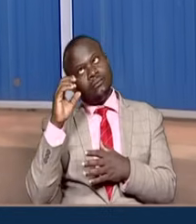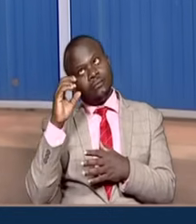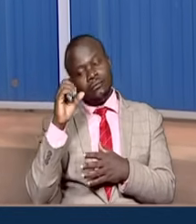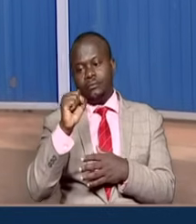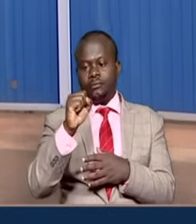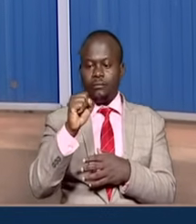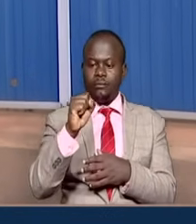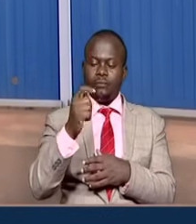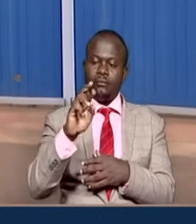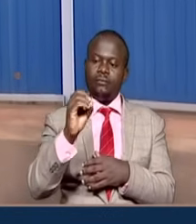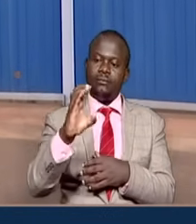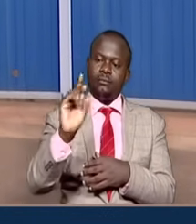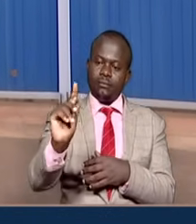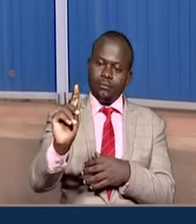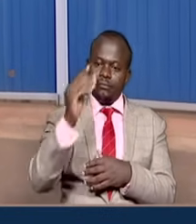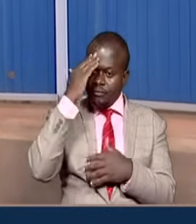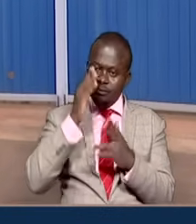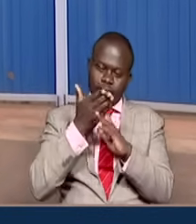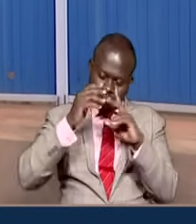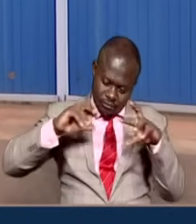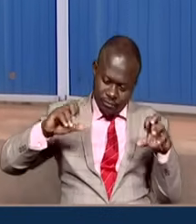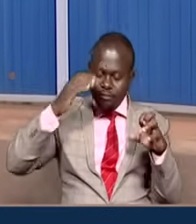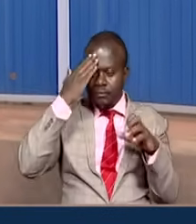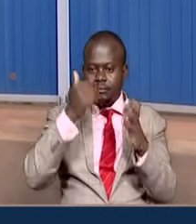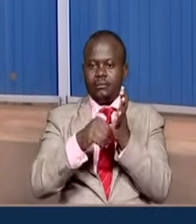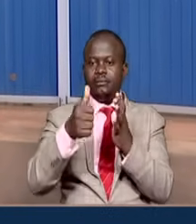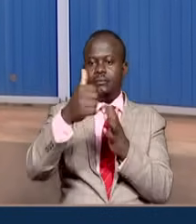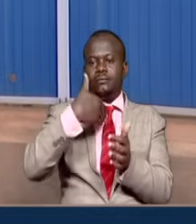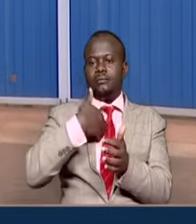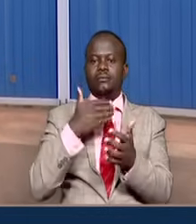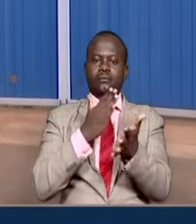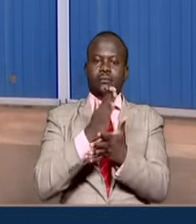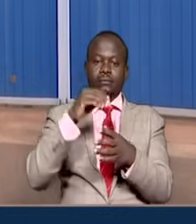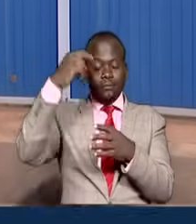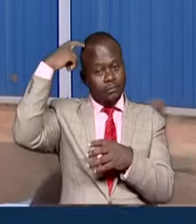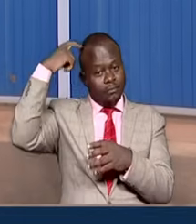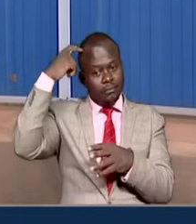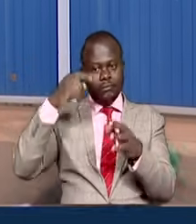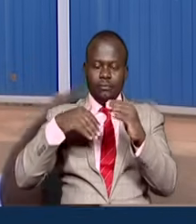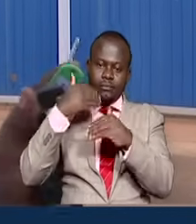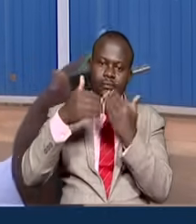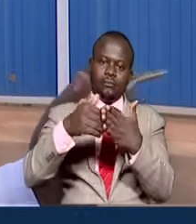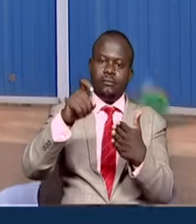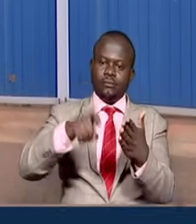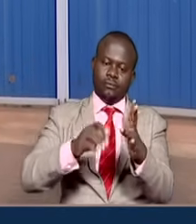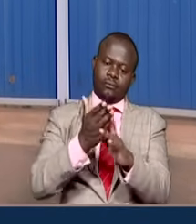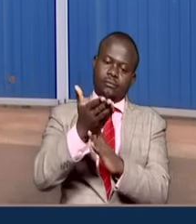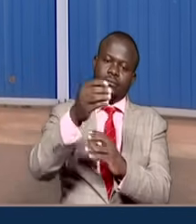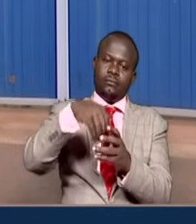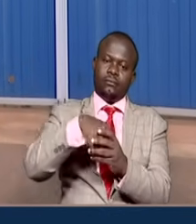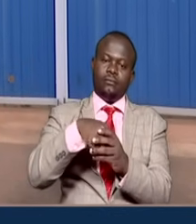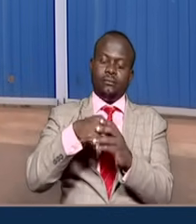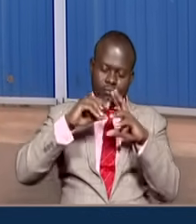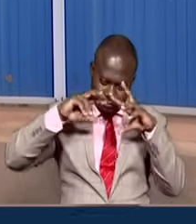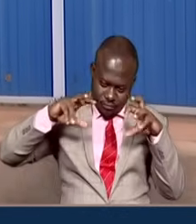mu cuma tukareba ikibazo bagize nyirizina mu mutwe barakenera guca muri CT